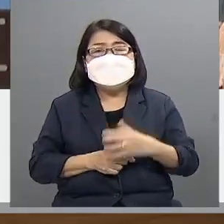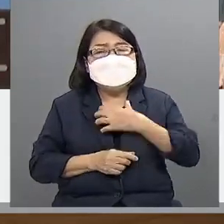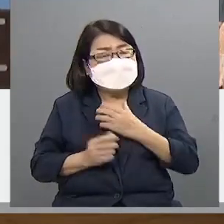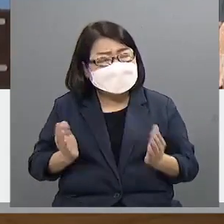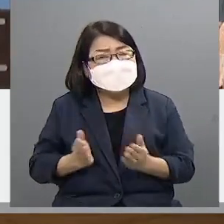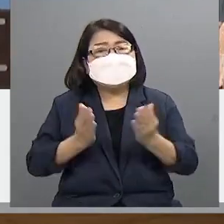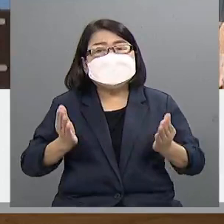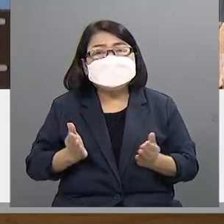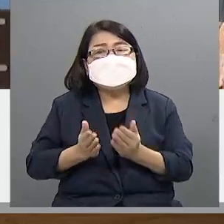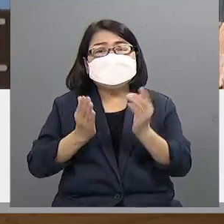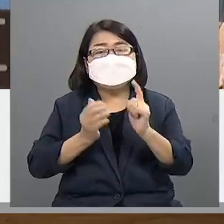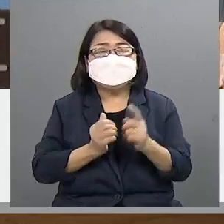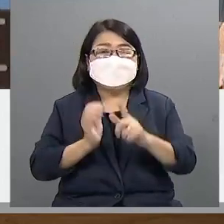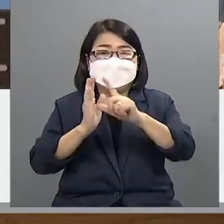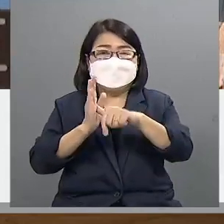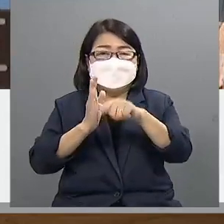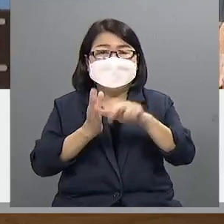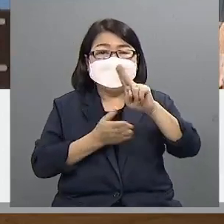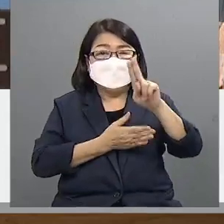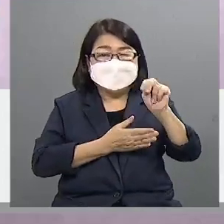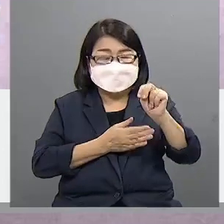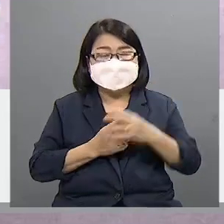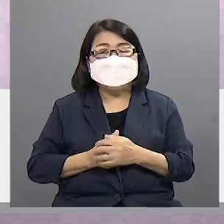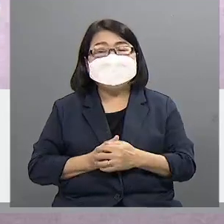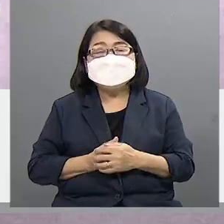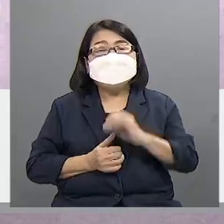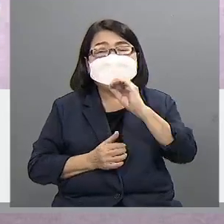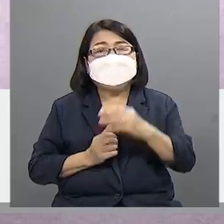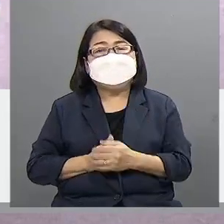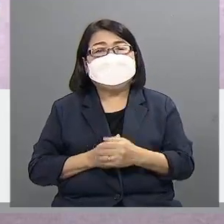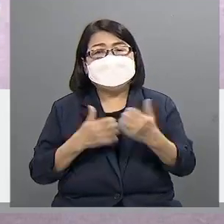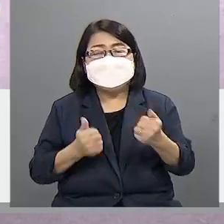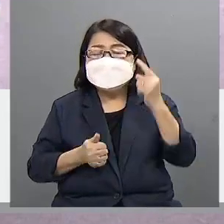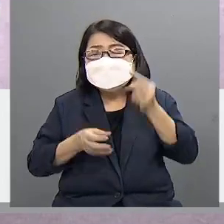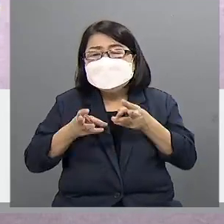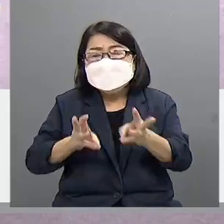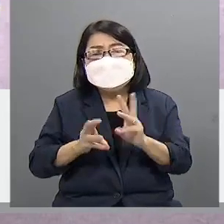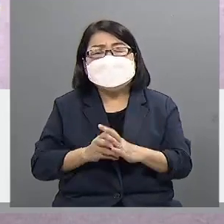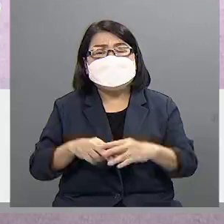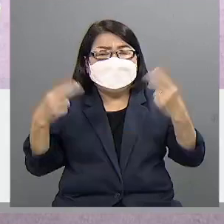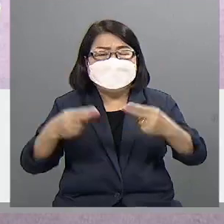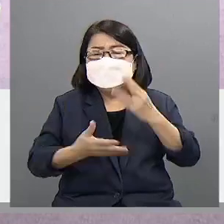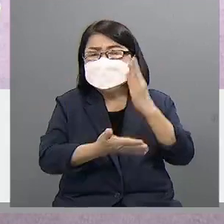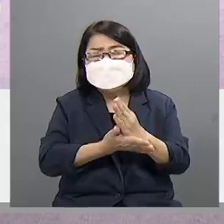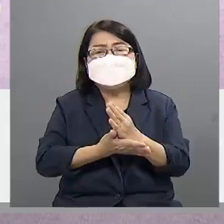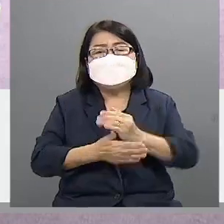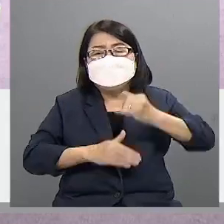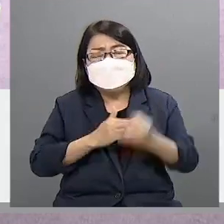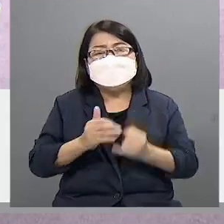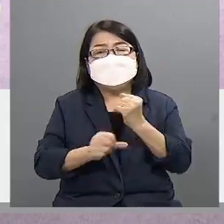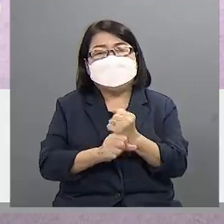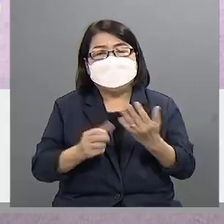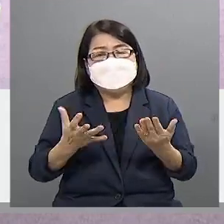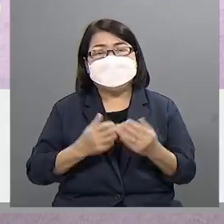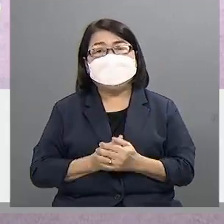สเลขาธิการองค์การสหประชาชาติในการหาทางยุติข้อพิพาทในยูเครนอย่างสันติแถลงการ